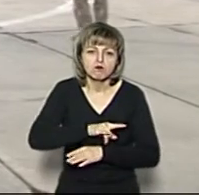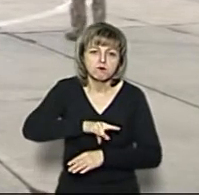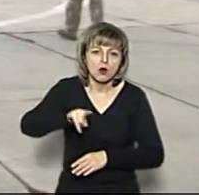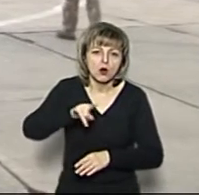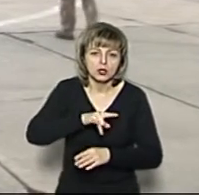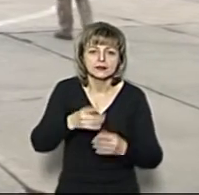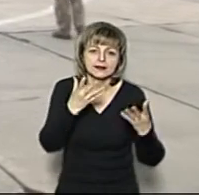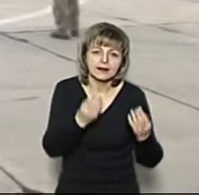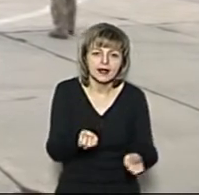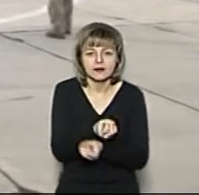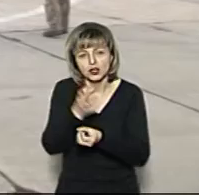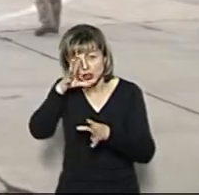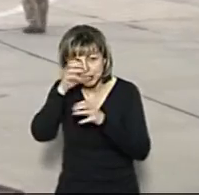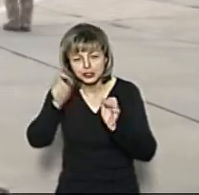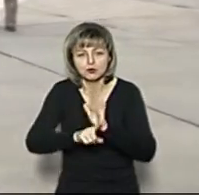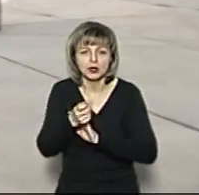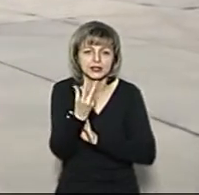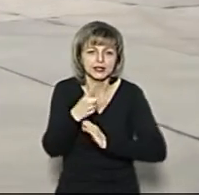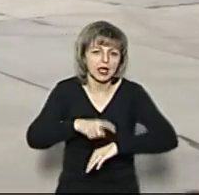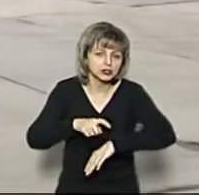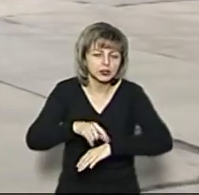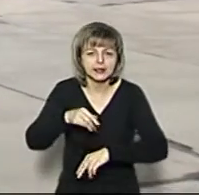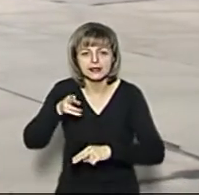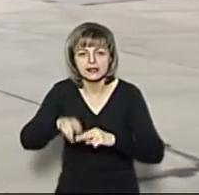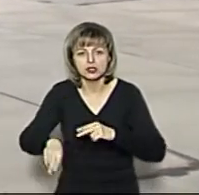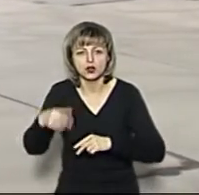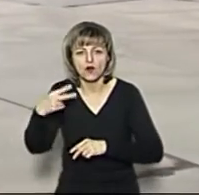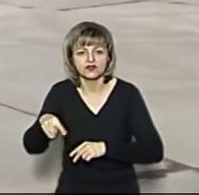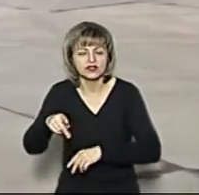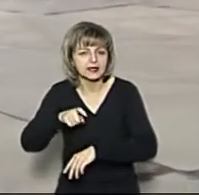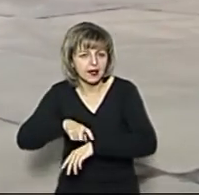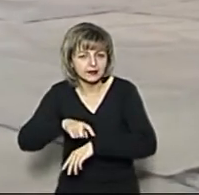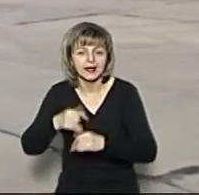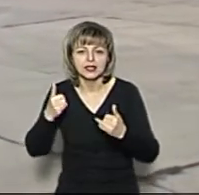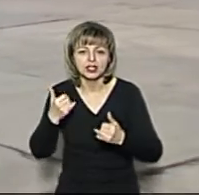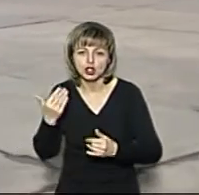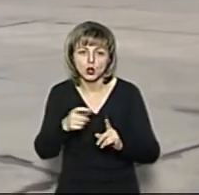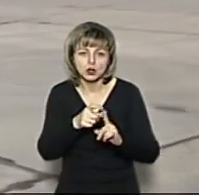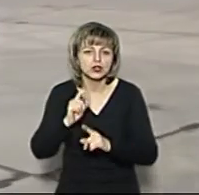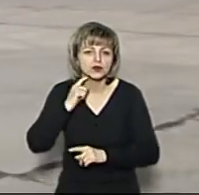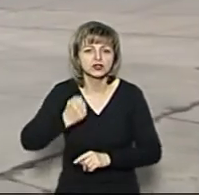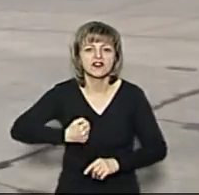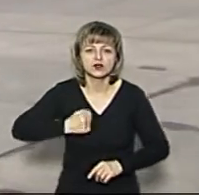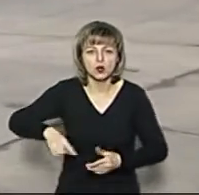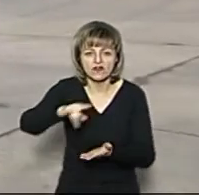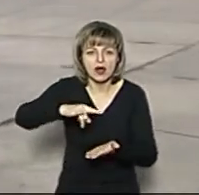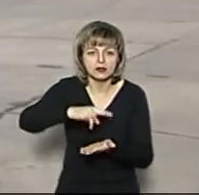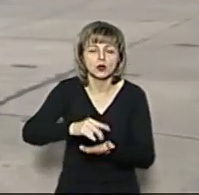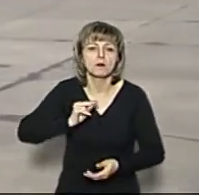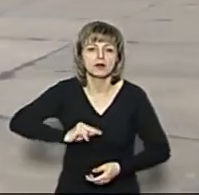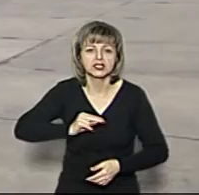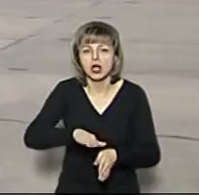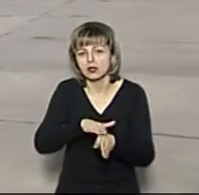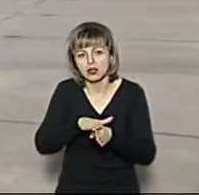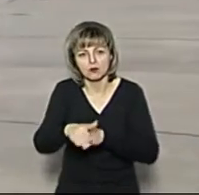Польоти день-ніч розпочинаються о 13-й годині і закінчуються о 20-й. Нині, з його слів, Луцький військовий аеродром працює